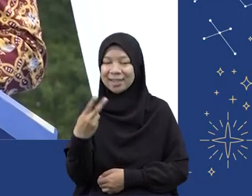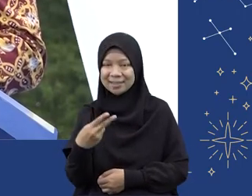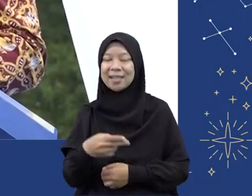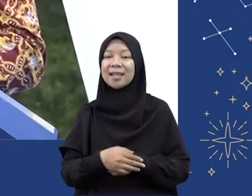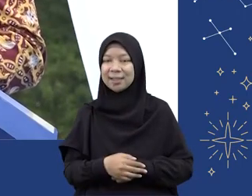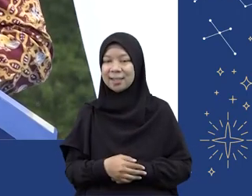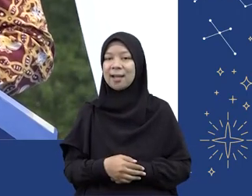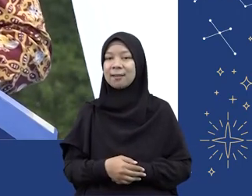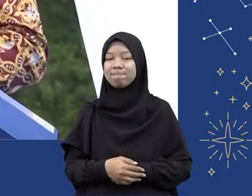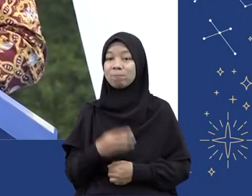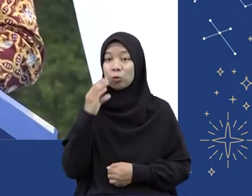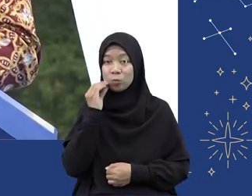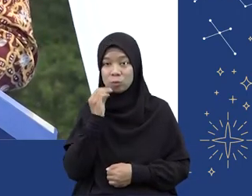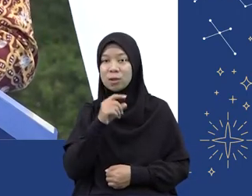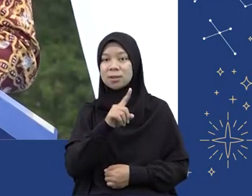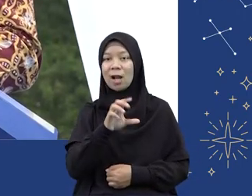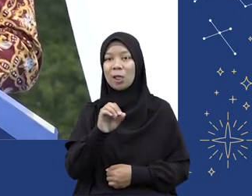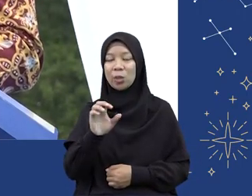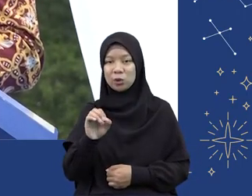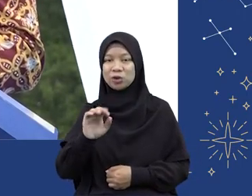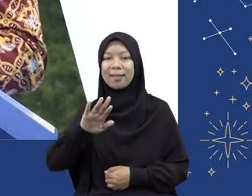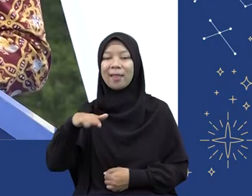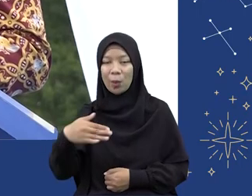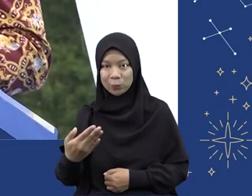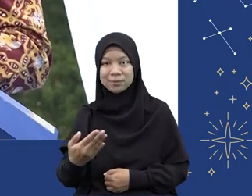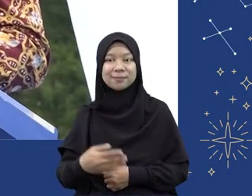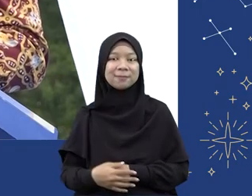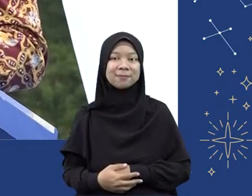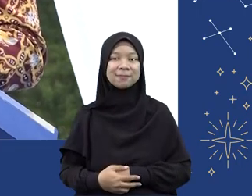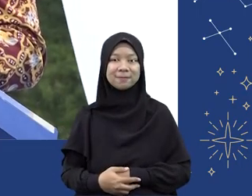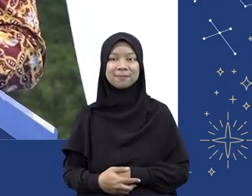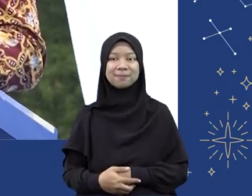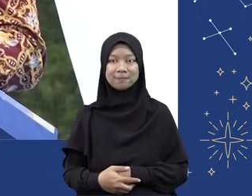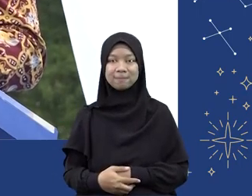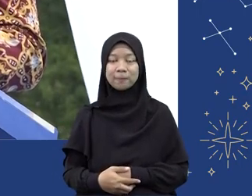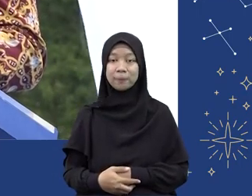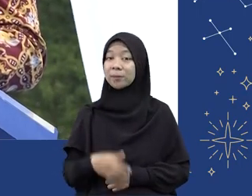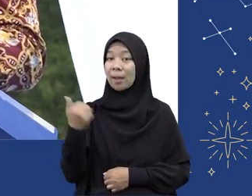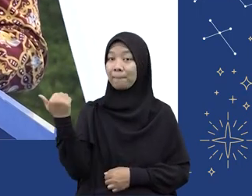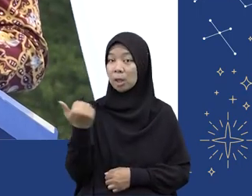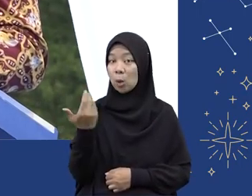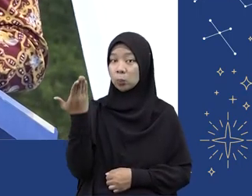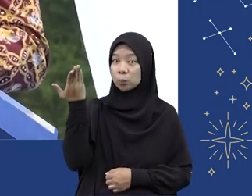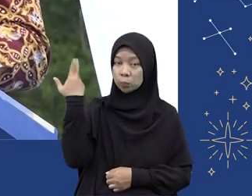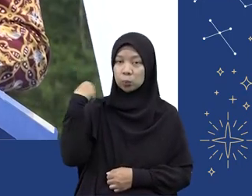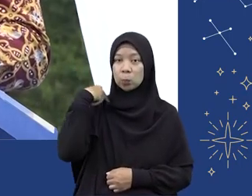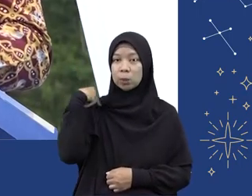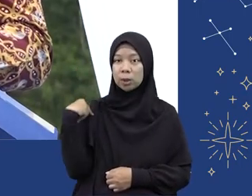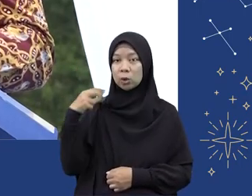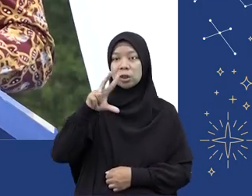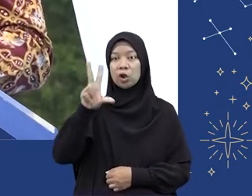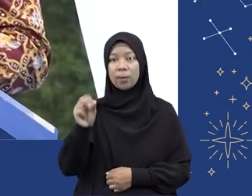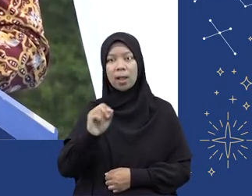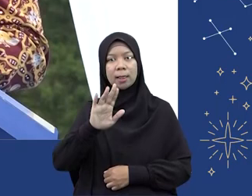rayakan beliau di 100 tahun Pada saat beliau Gubernur Jawa Barat tahun